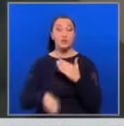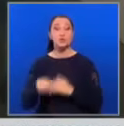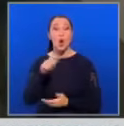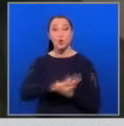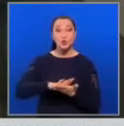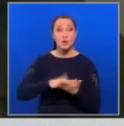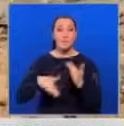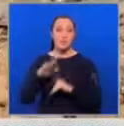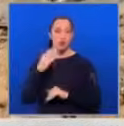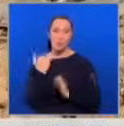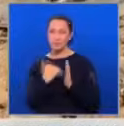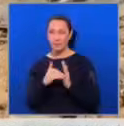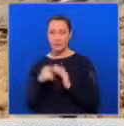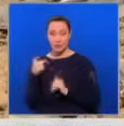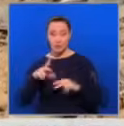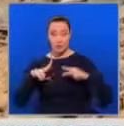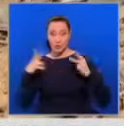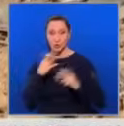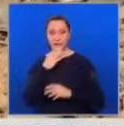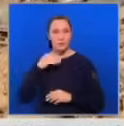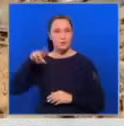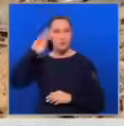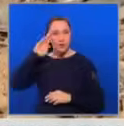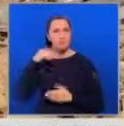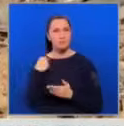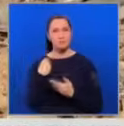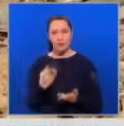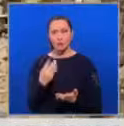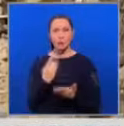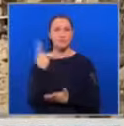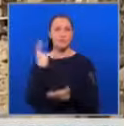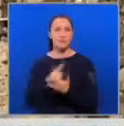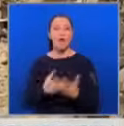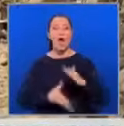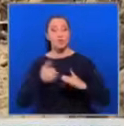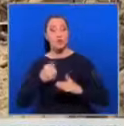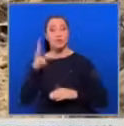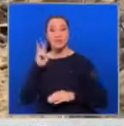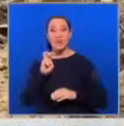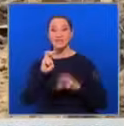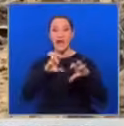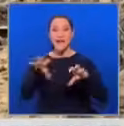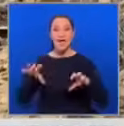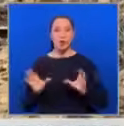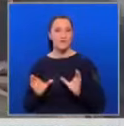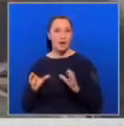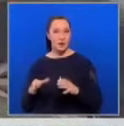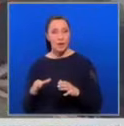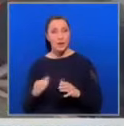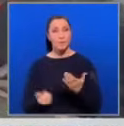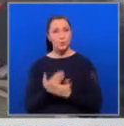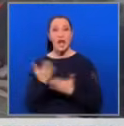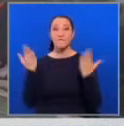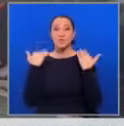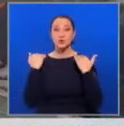унищожили повече от половината тази сутрин израелските сили издадоха нови заповеди за евакуация от 20 района в анклава подновявайки и